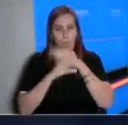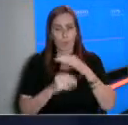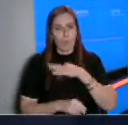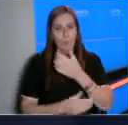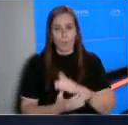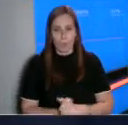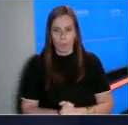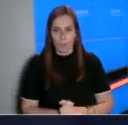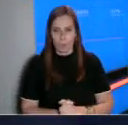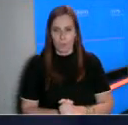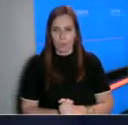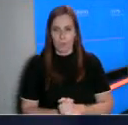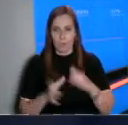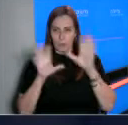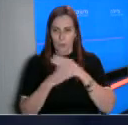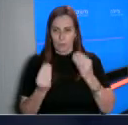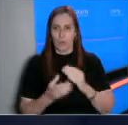מה שלומך? ערב